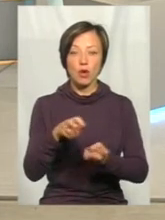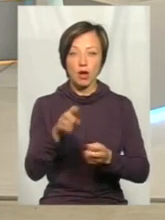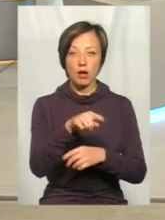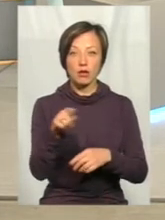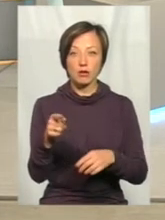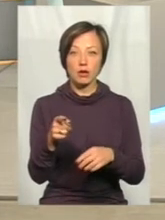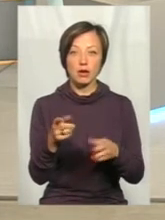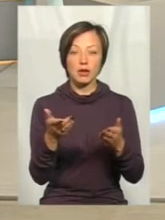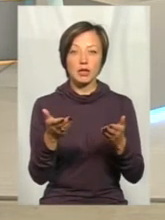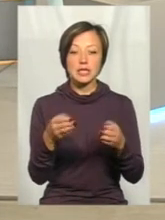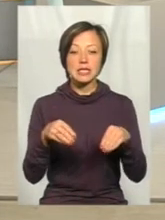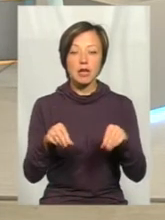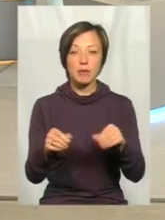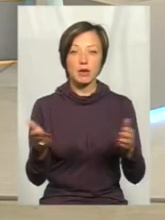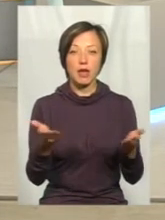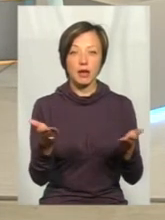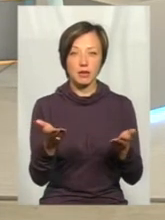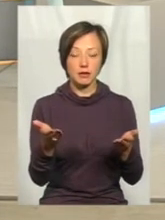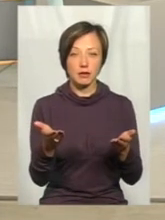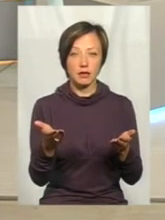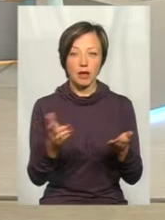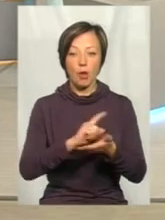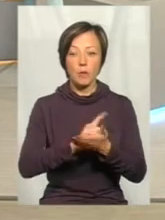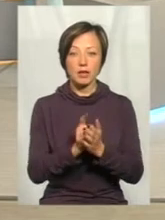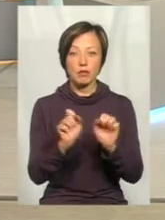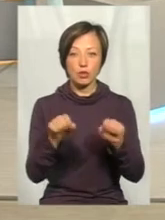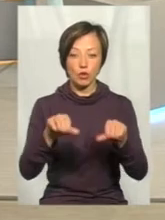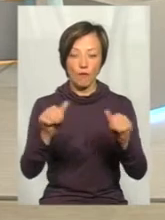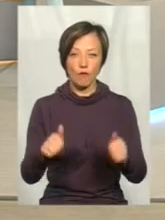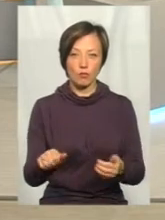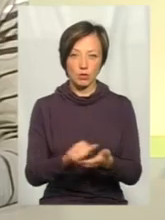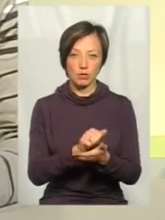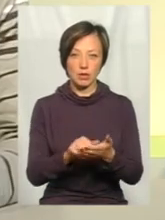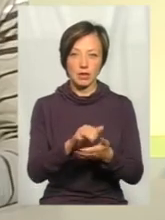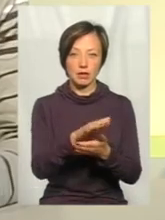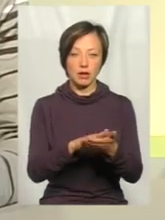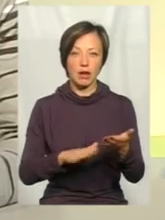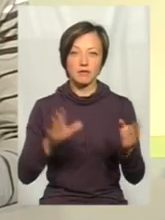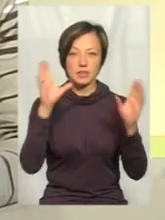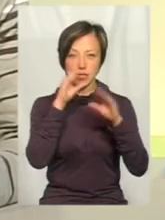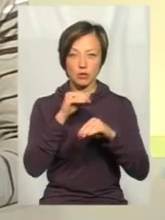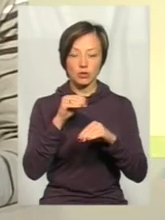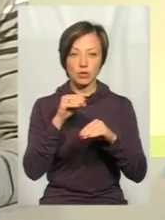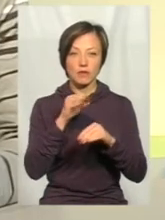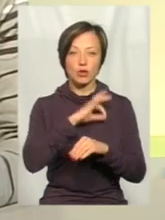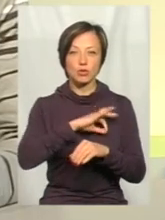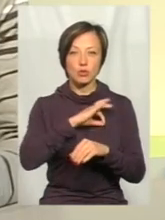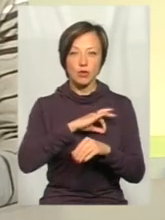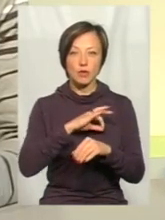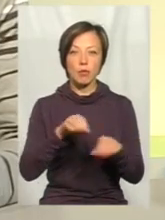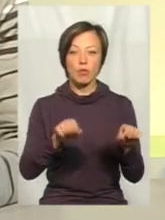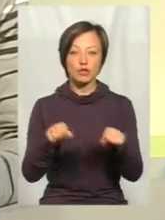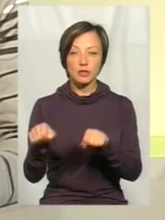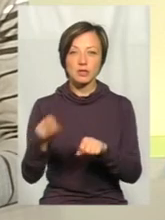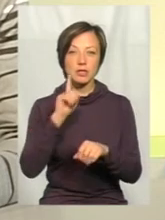ну, більш-менш ті землі, які оперативно можна зараз оформити і далі встигнути використовувати ті